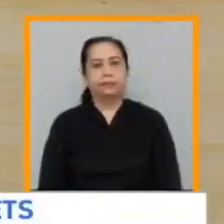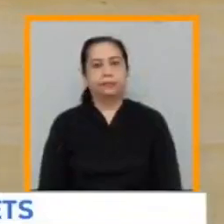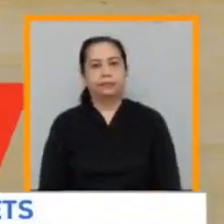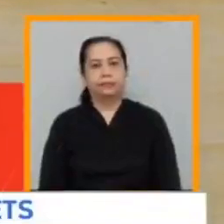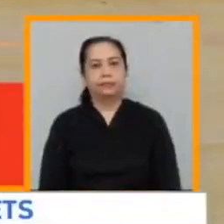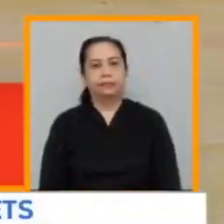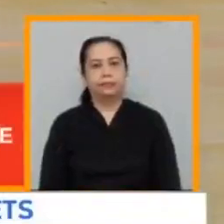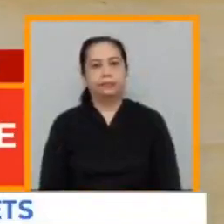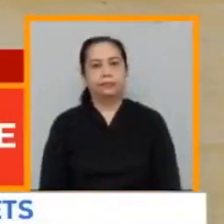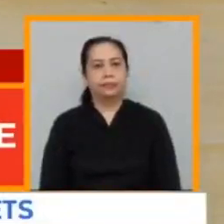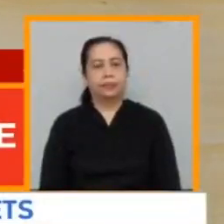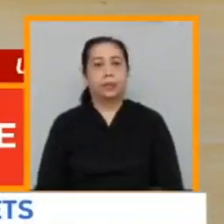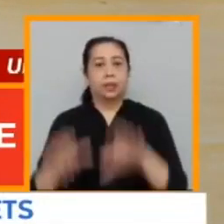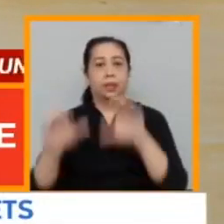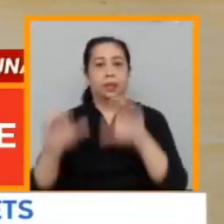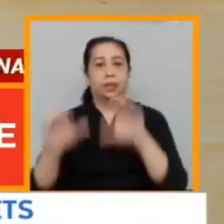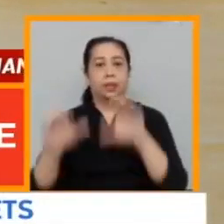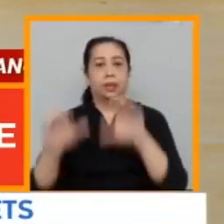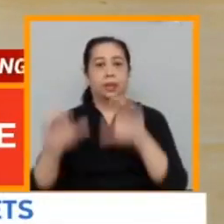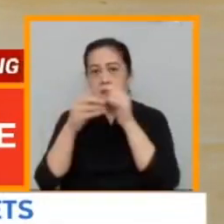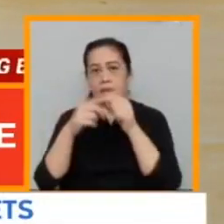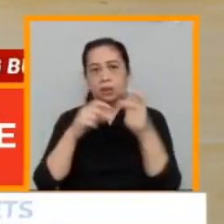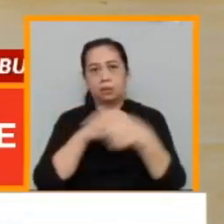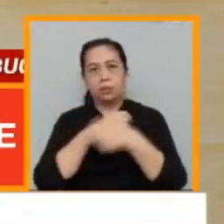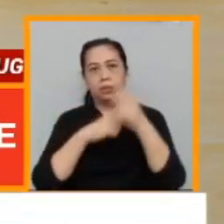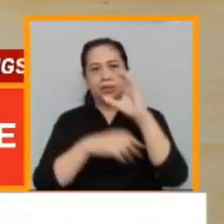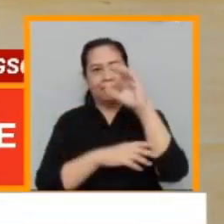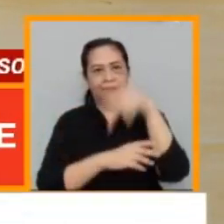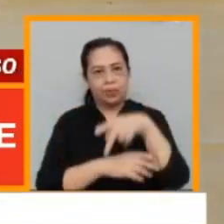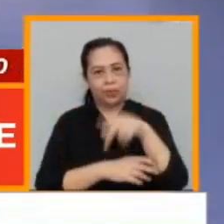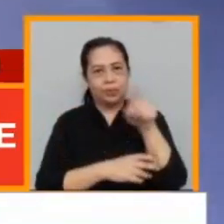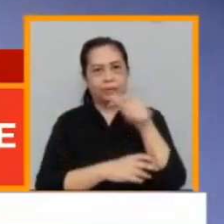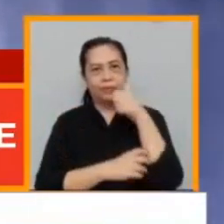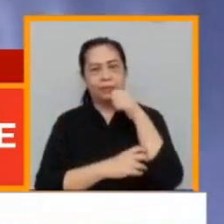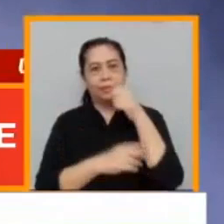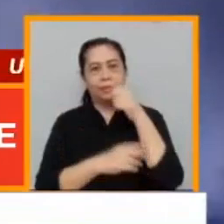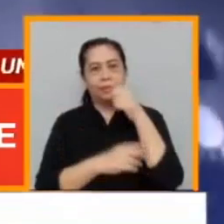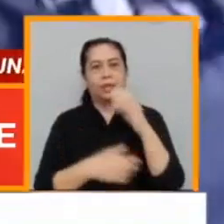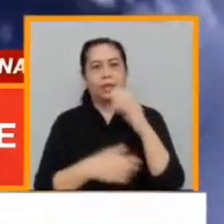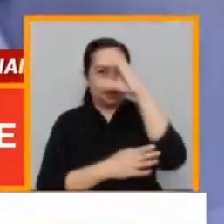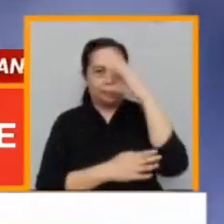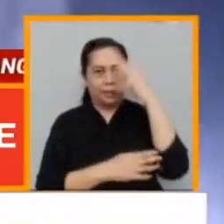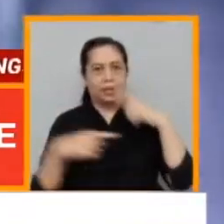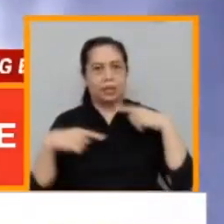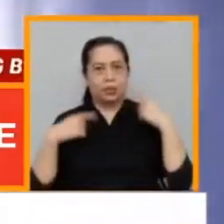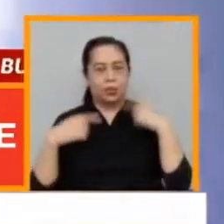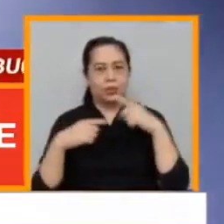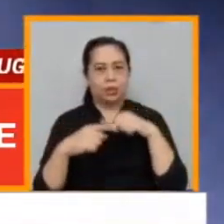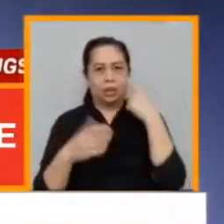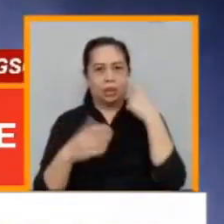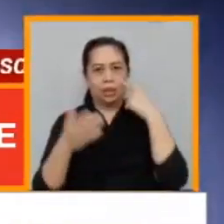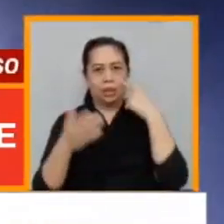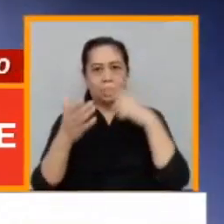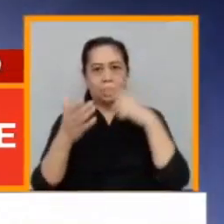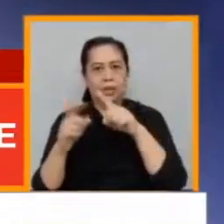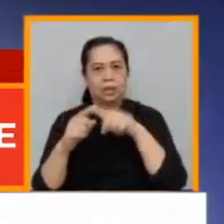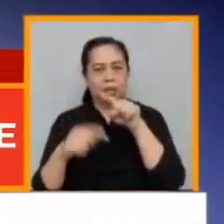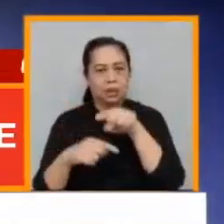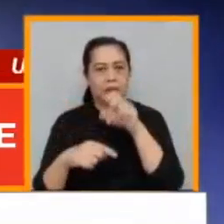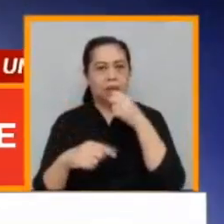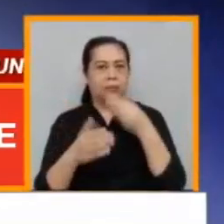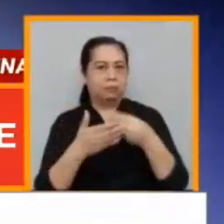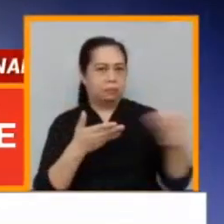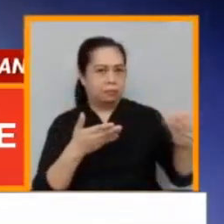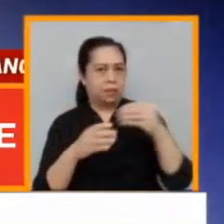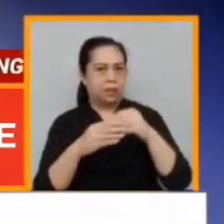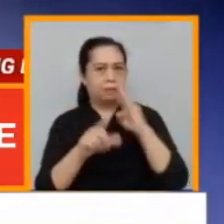Nahuli cam ang paghablot sa cellphone sa isang babae sa Calamba, Laguna. Sa video, makikitang may binili sa tindahan ng babae sa barangay